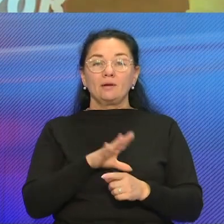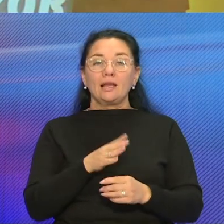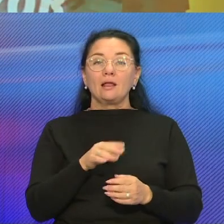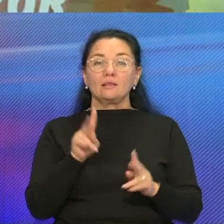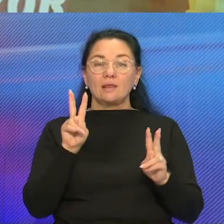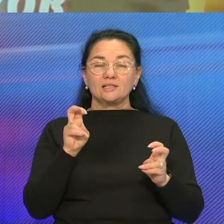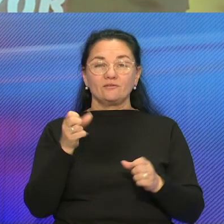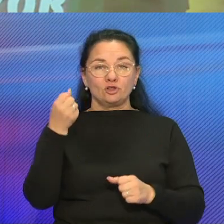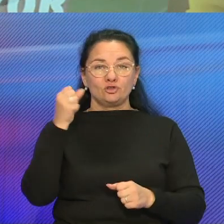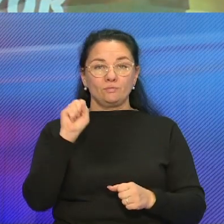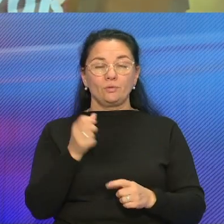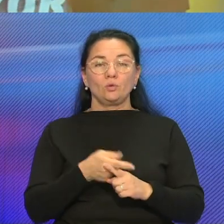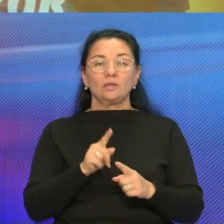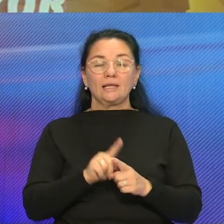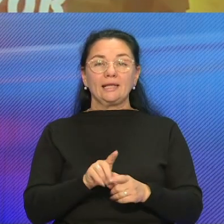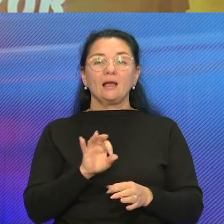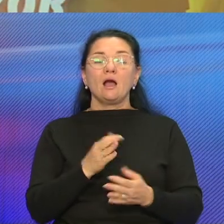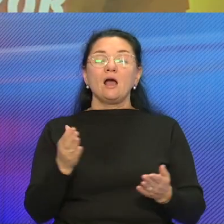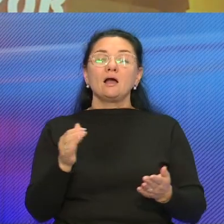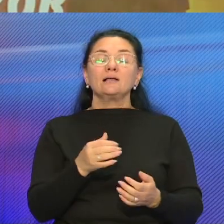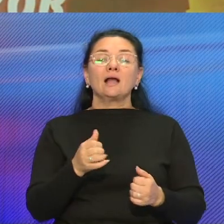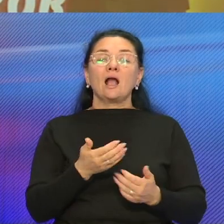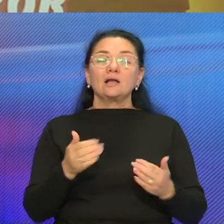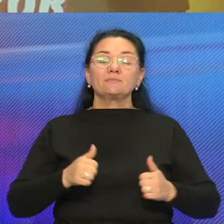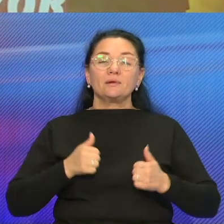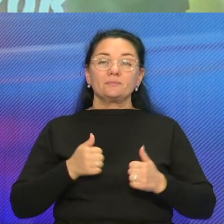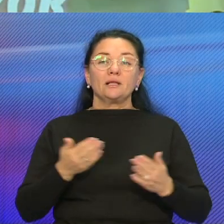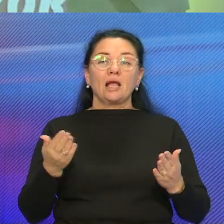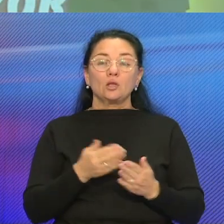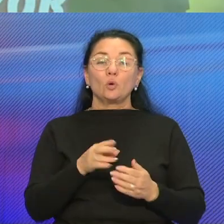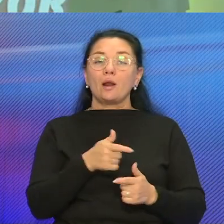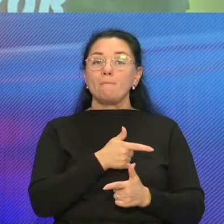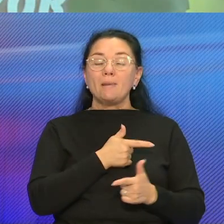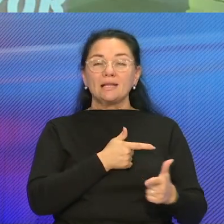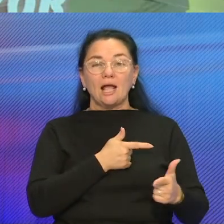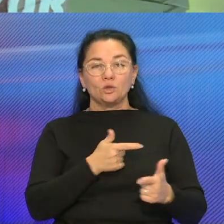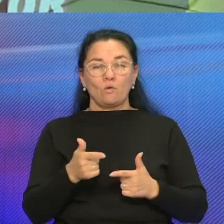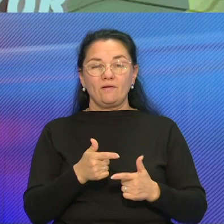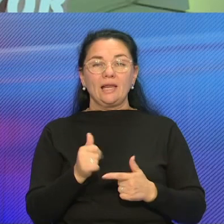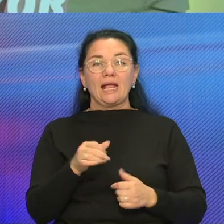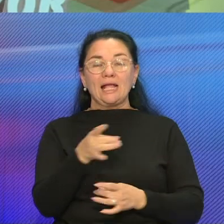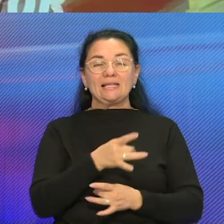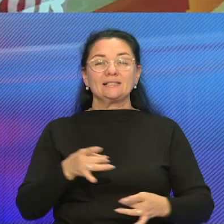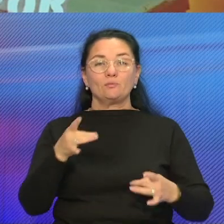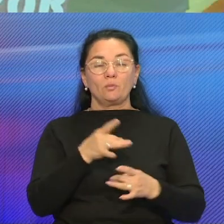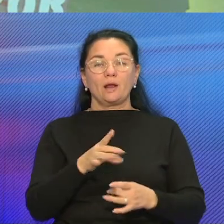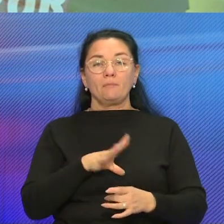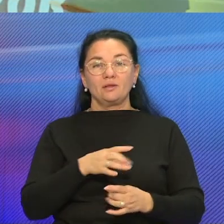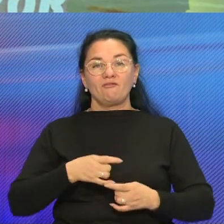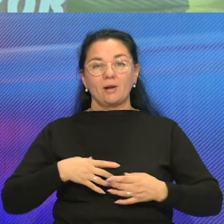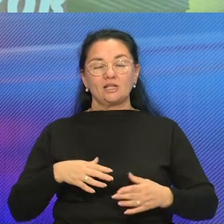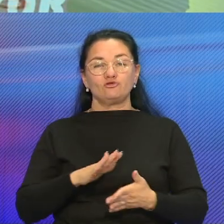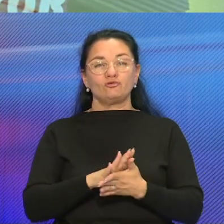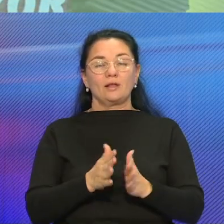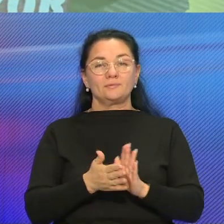Узнагородження тренеров, выкладшиков, які подрихтовали пераможців і призеров республіканской спартакеяды, пройшло в ауражистой обстановці.